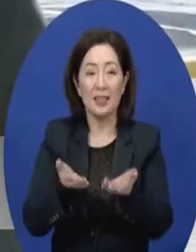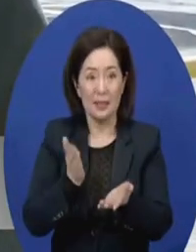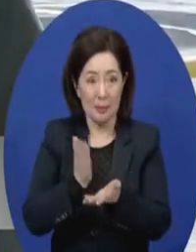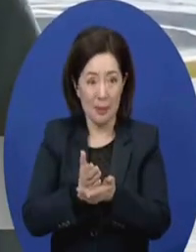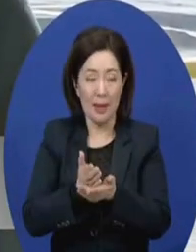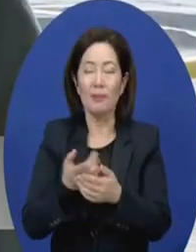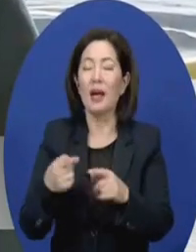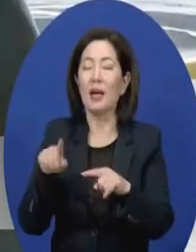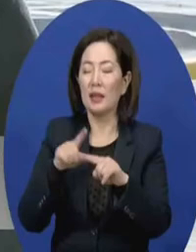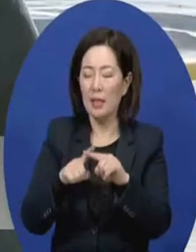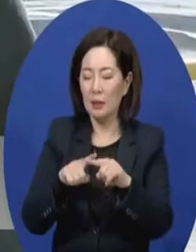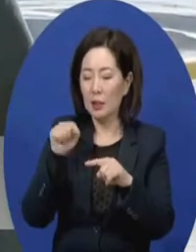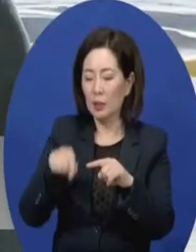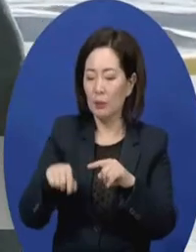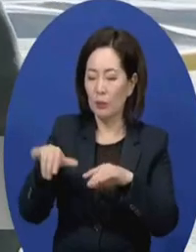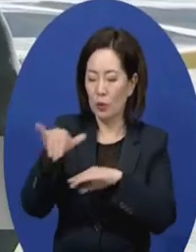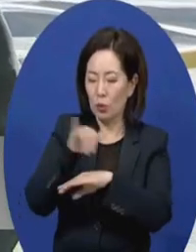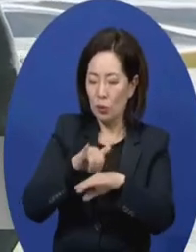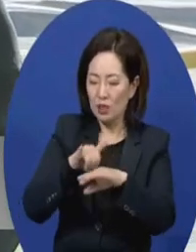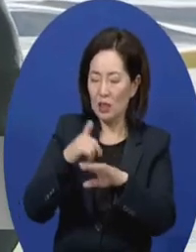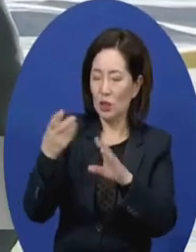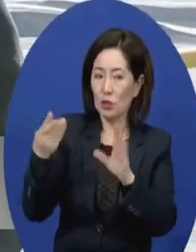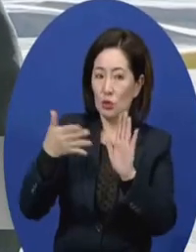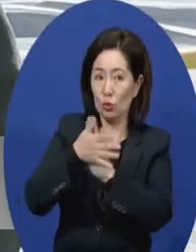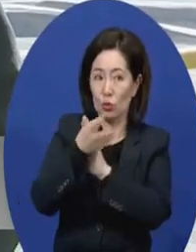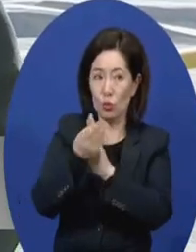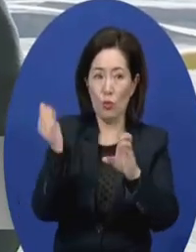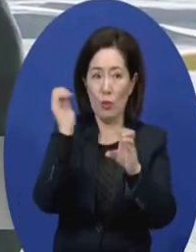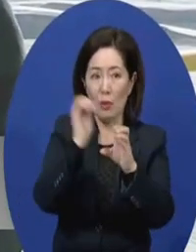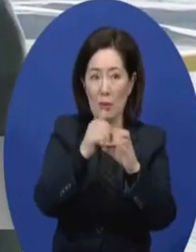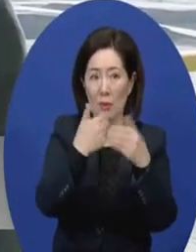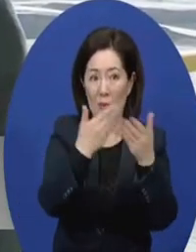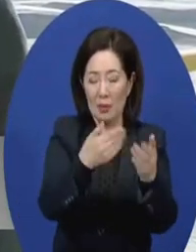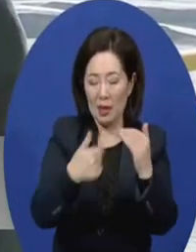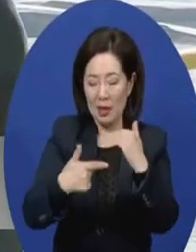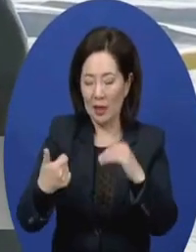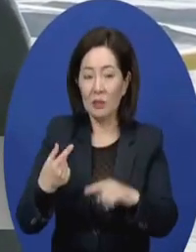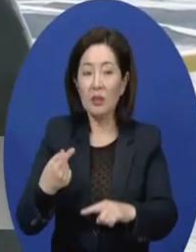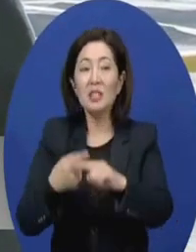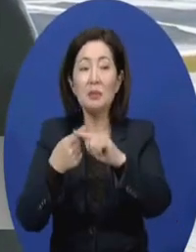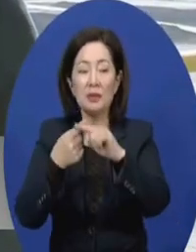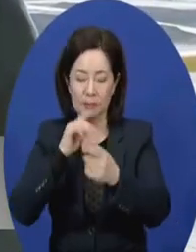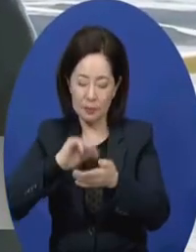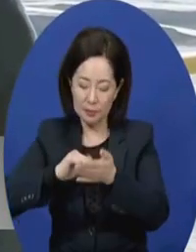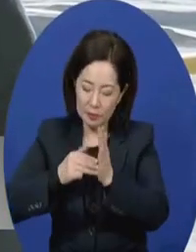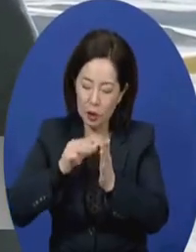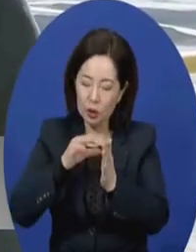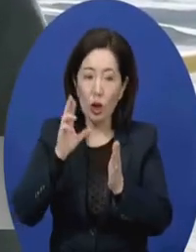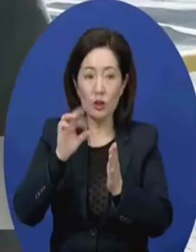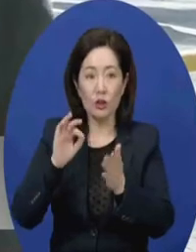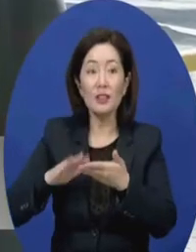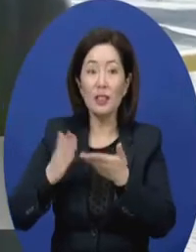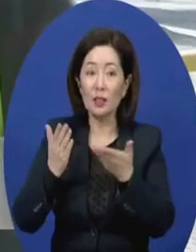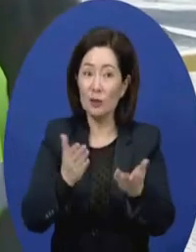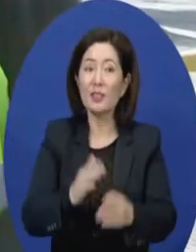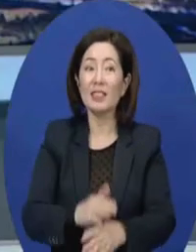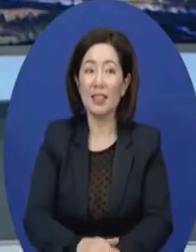байна. Мөн одоо энэ улсад төвлөрүүлж байгаа татвар бол одоо цааштай энэ нэмэгдэнэ гэсэн ийм тооцоо судалгааг бол сая